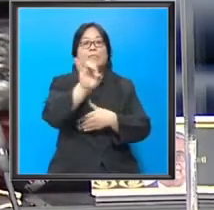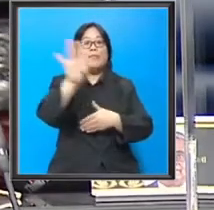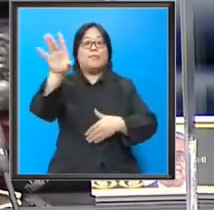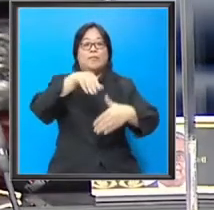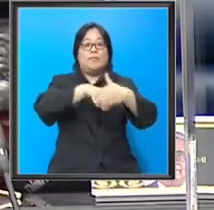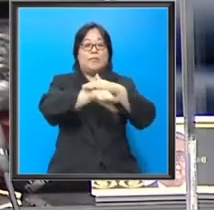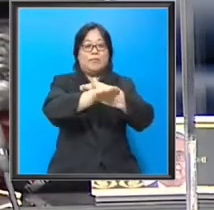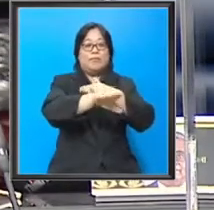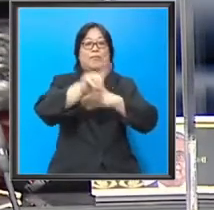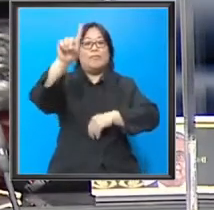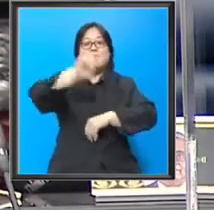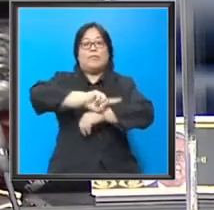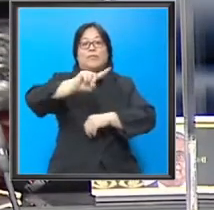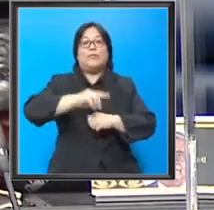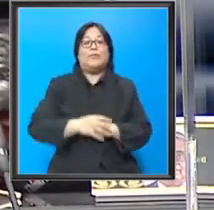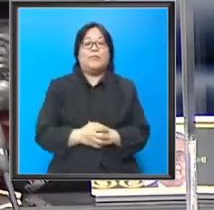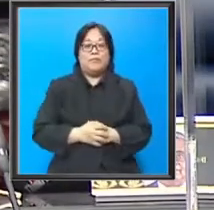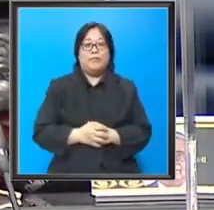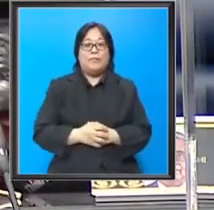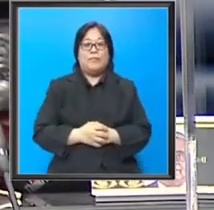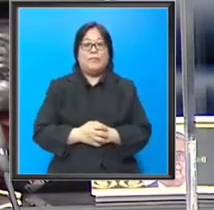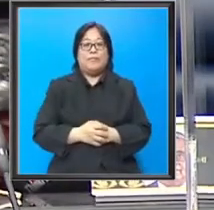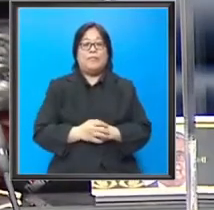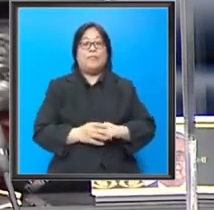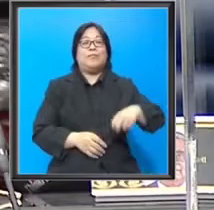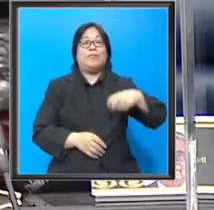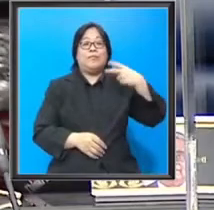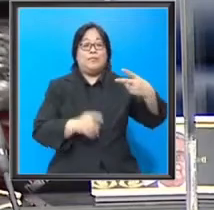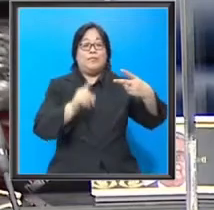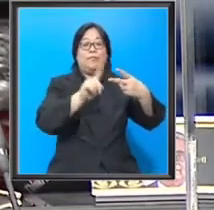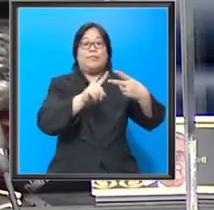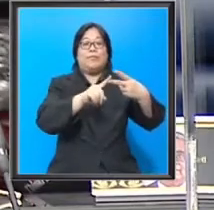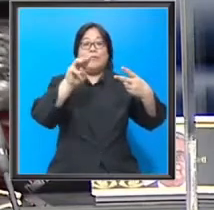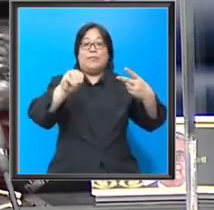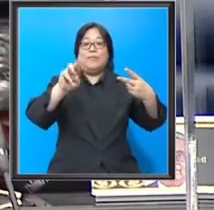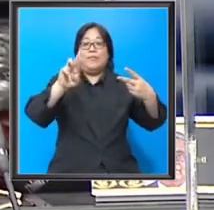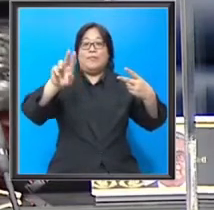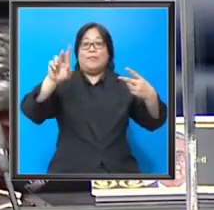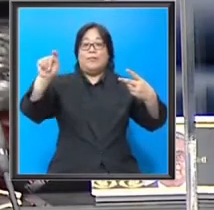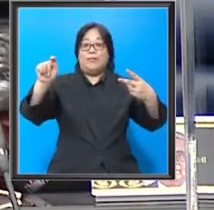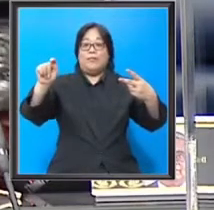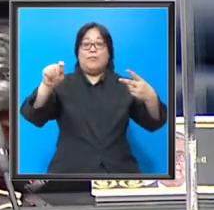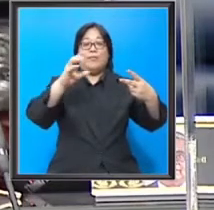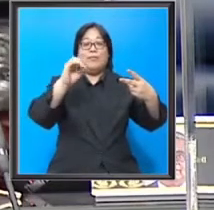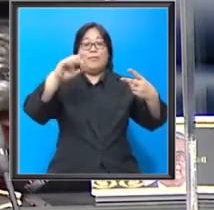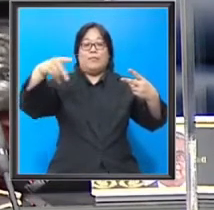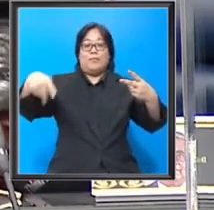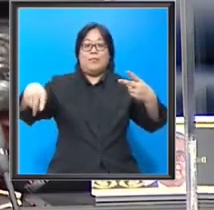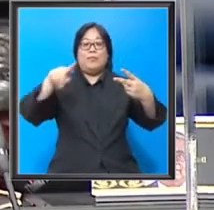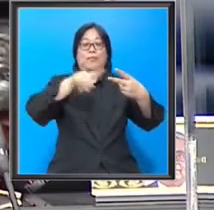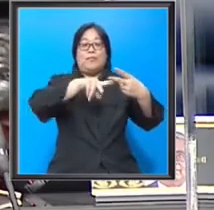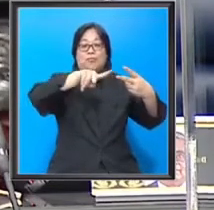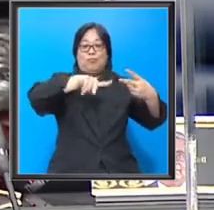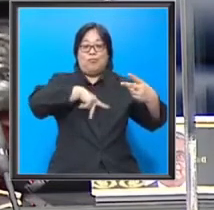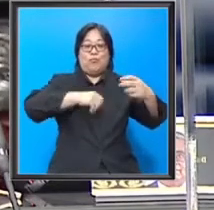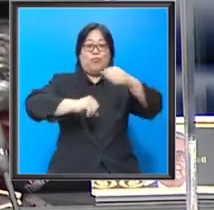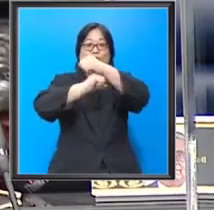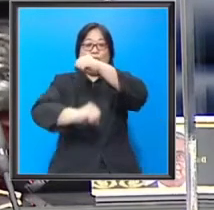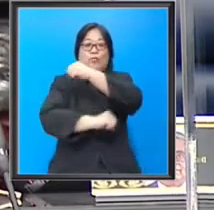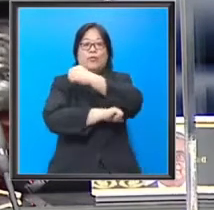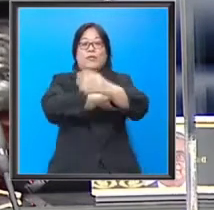sekali masuk bagi satu hari manakah letak bagi penghemat MRT mati cop selaku pemilik